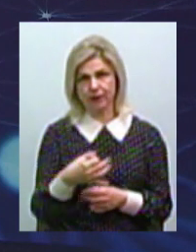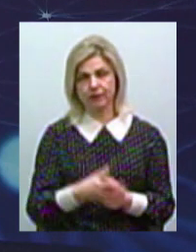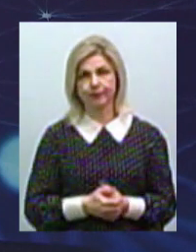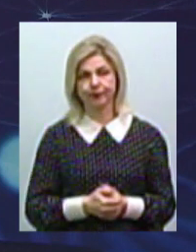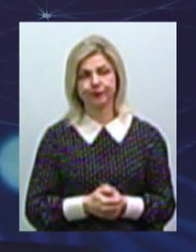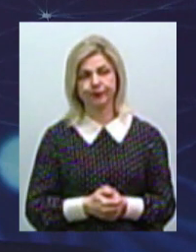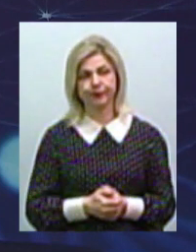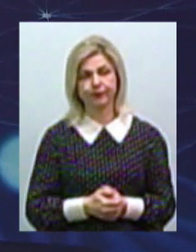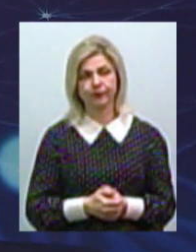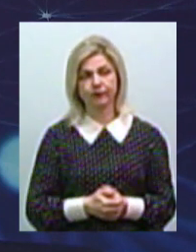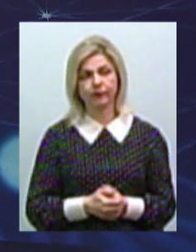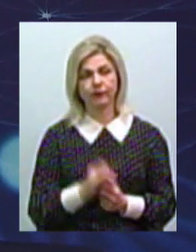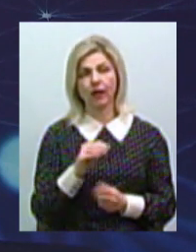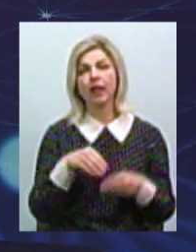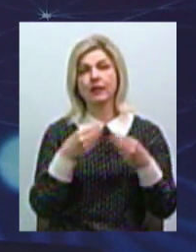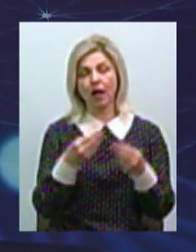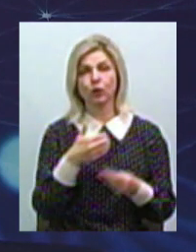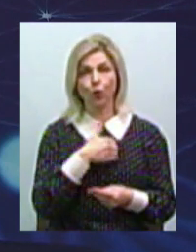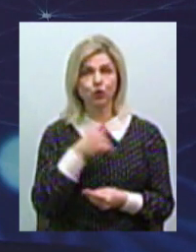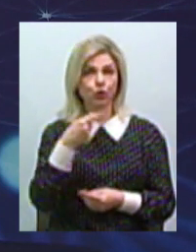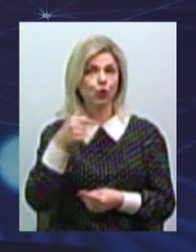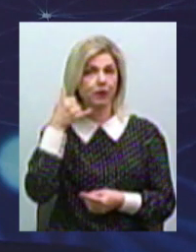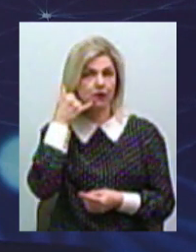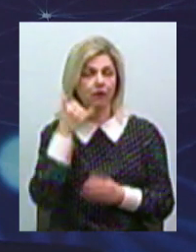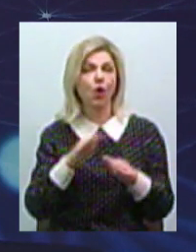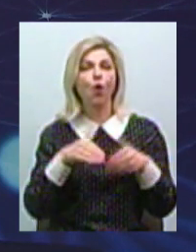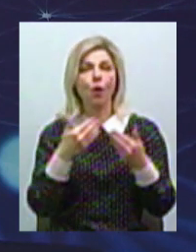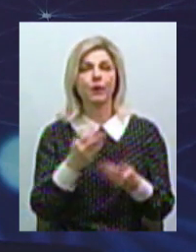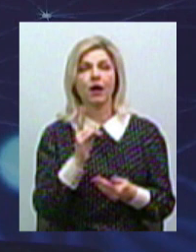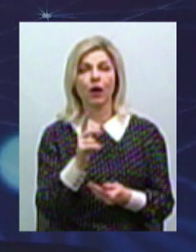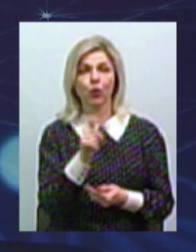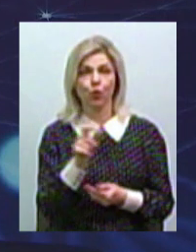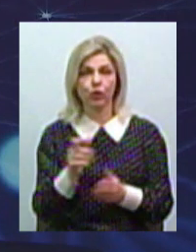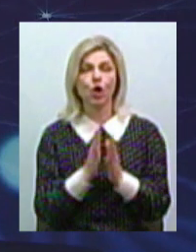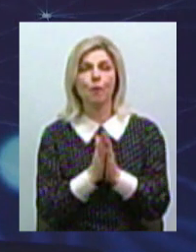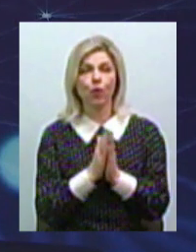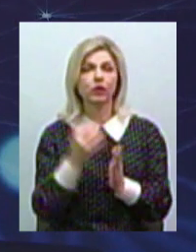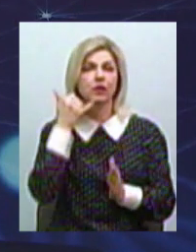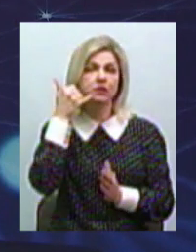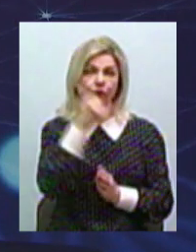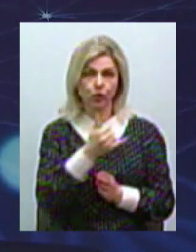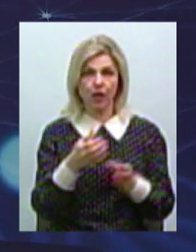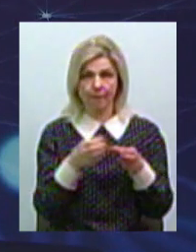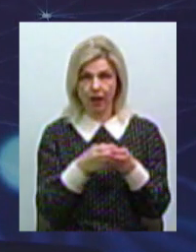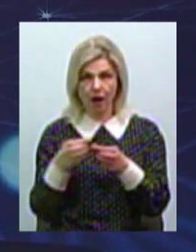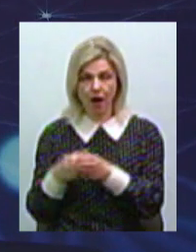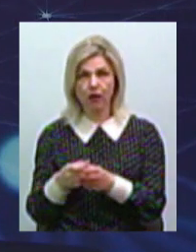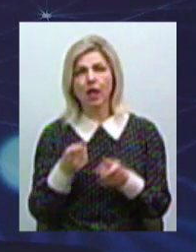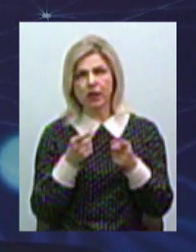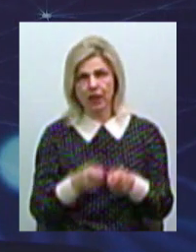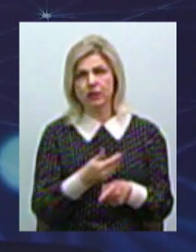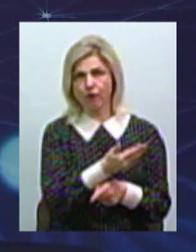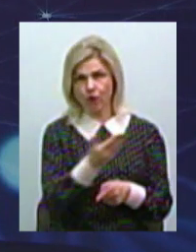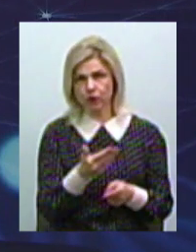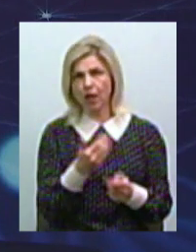Хочу спроектувати телефон, звернутися зараз до наших глядачів, що, будь ласка, звертайтеся до мобільних бригад, вони дійсно надають потребуючу вам